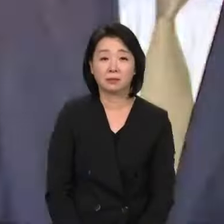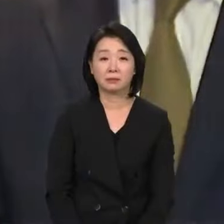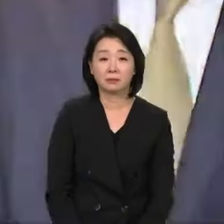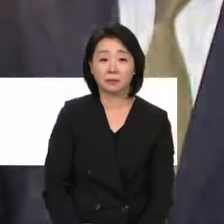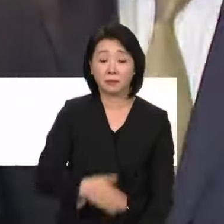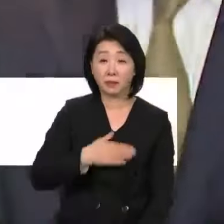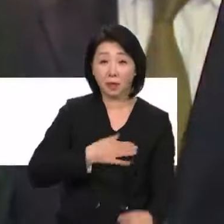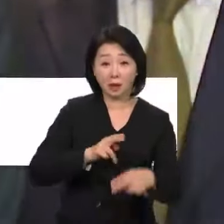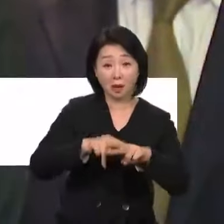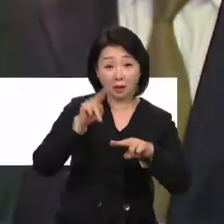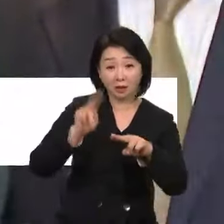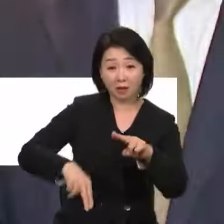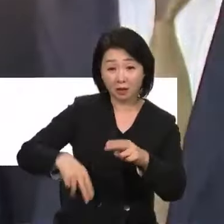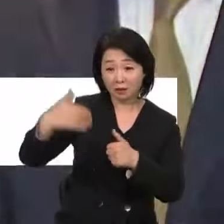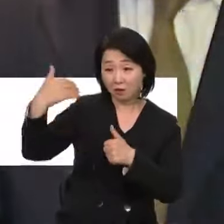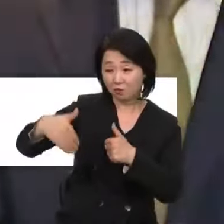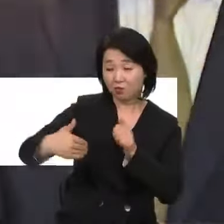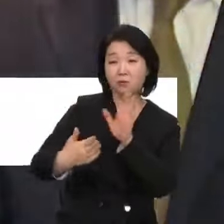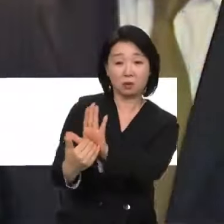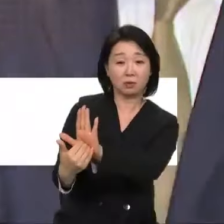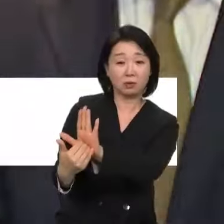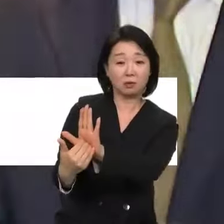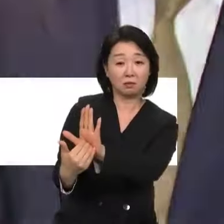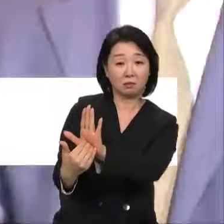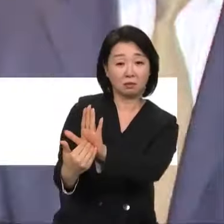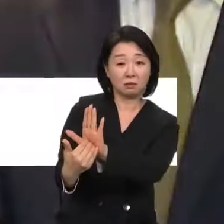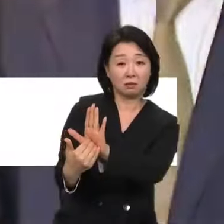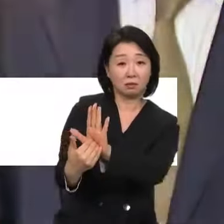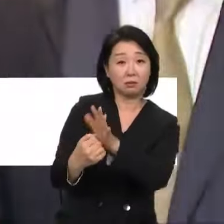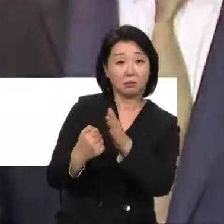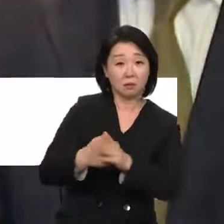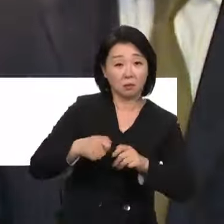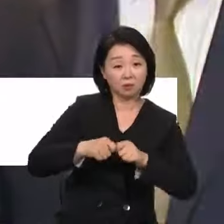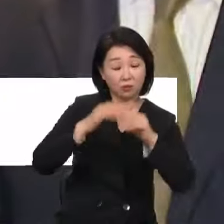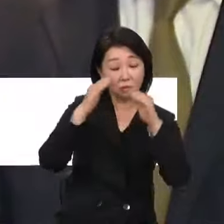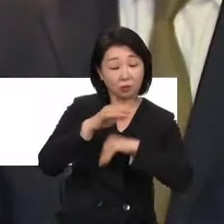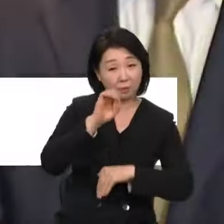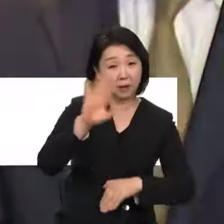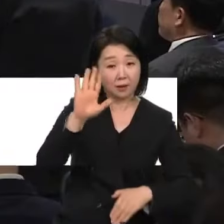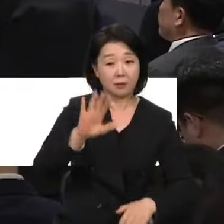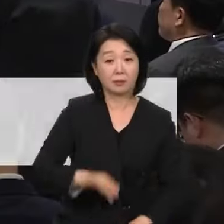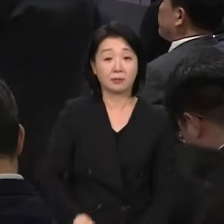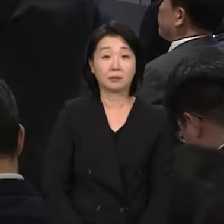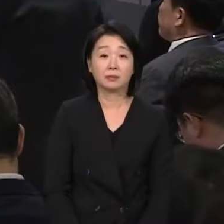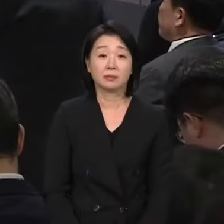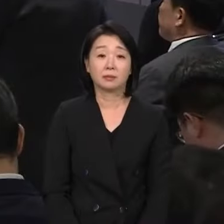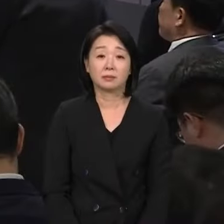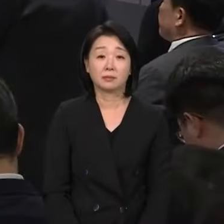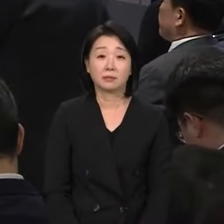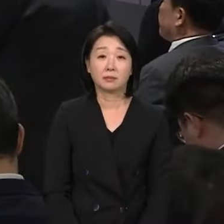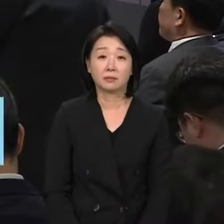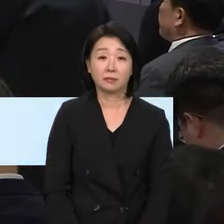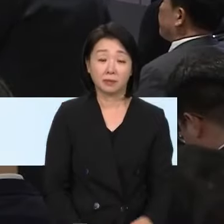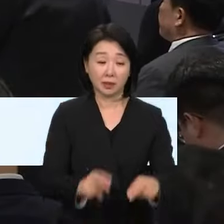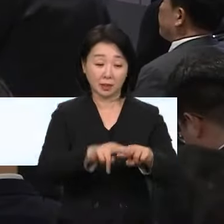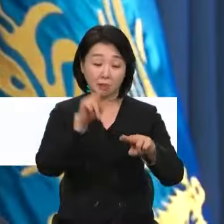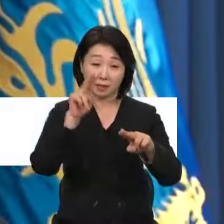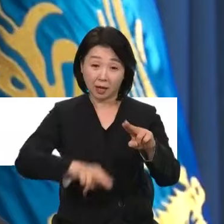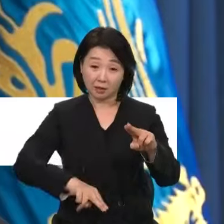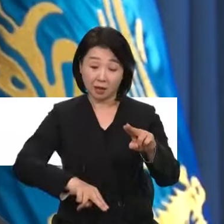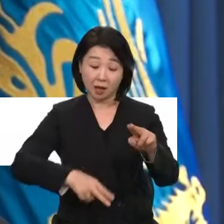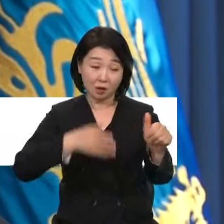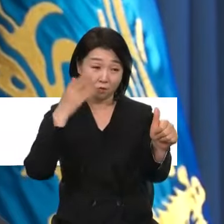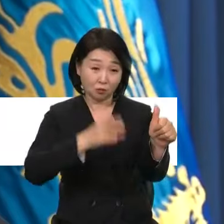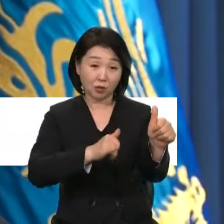제가 사퇴 요구를 거절했기 때문에 구체적인 내용에 대해서는 말씀드리지는 않겠습니다. 실제 사퇴 요구를 했는지